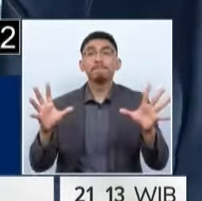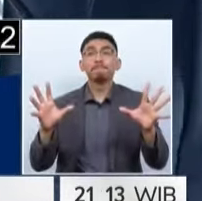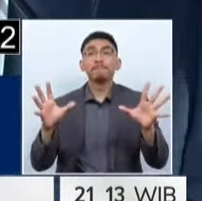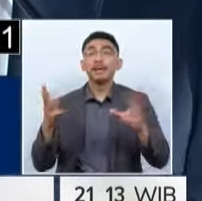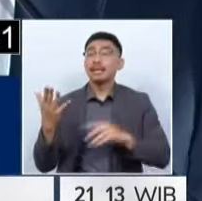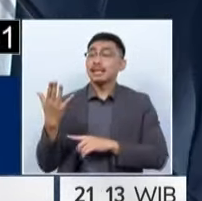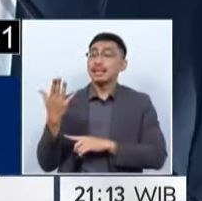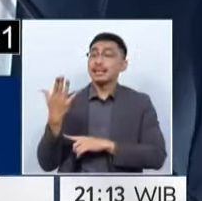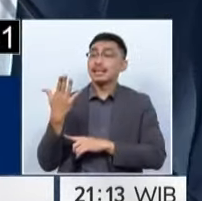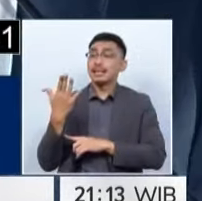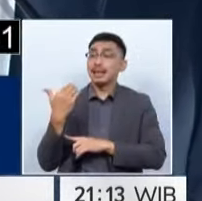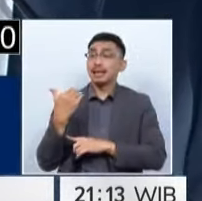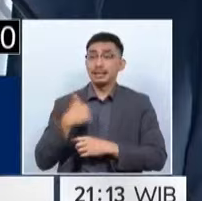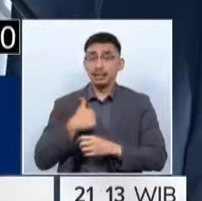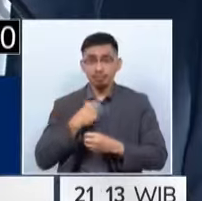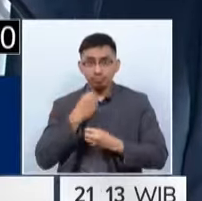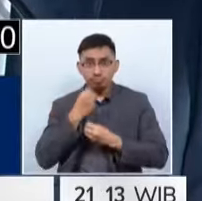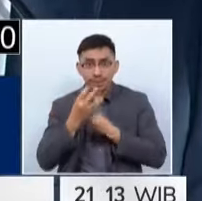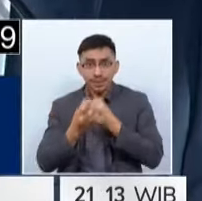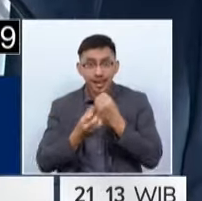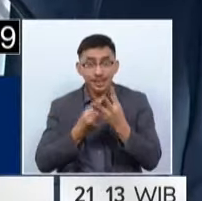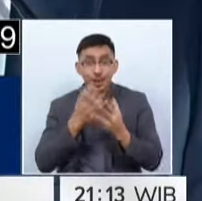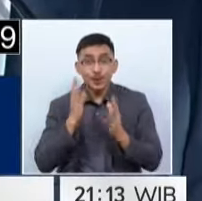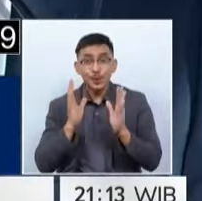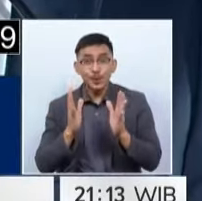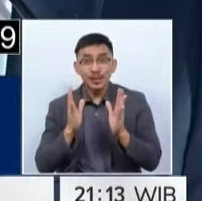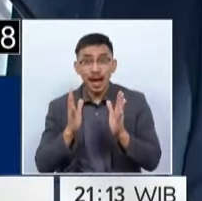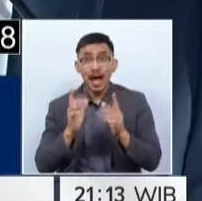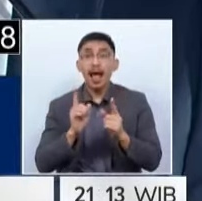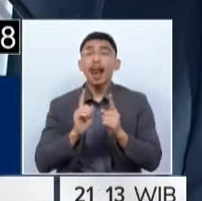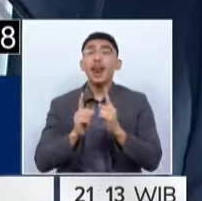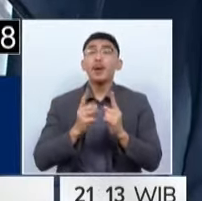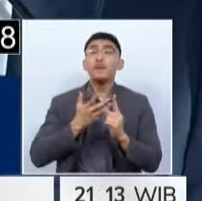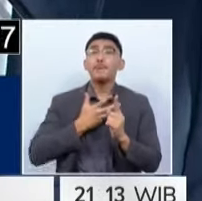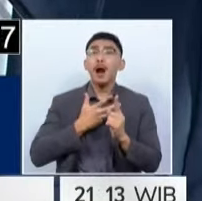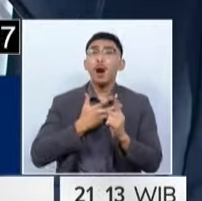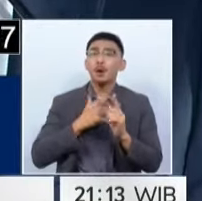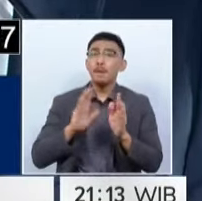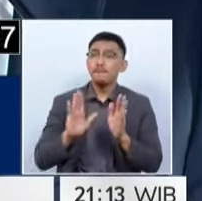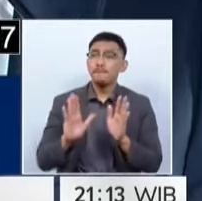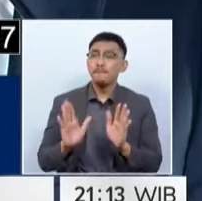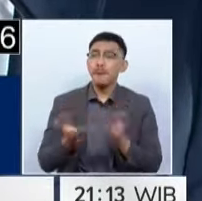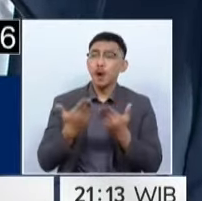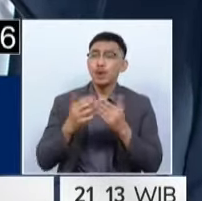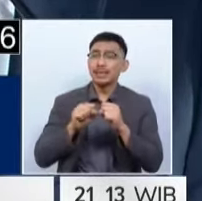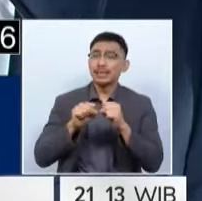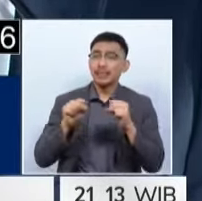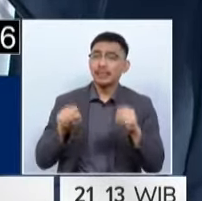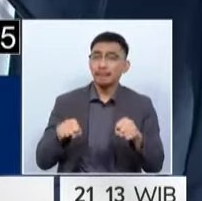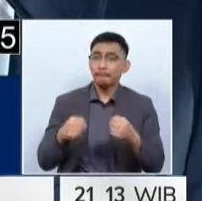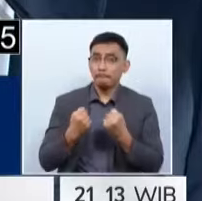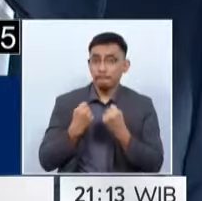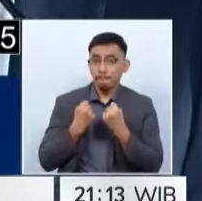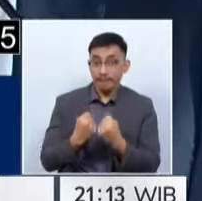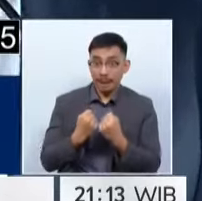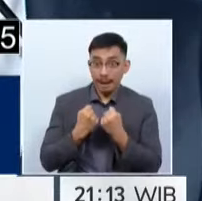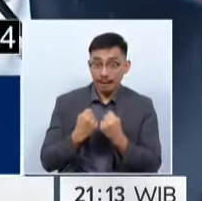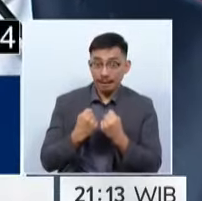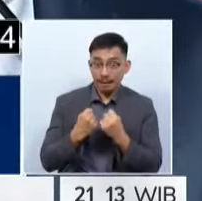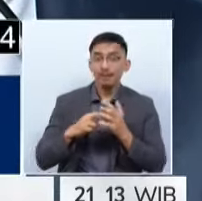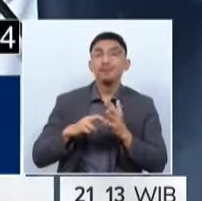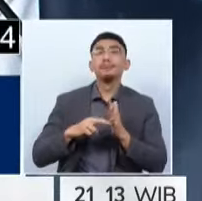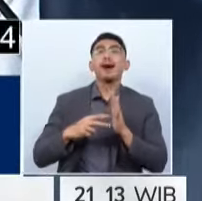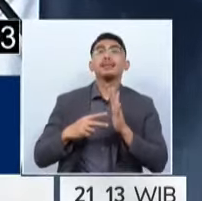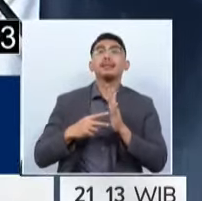saya utarakan ketika kemudian kita ingin membangun sistem pertahanan kita maka dalam perencanaan kita